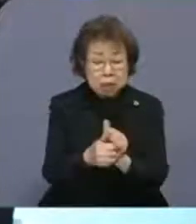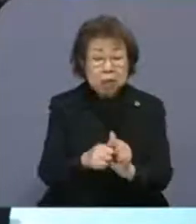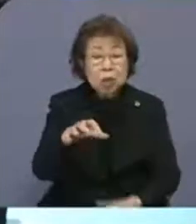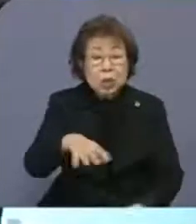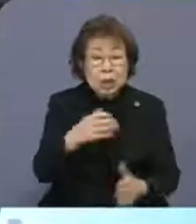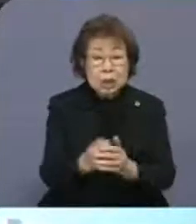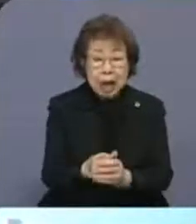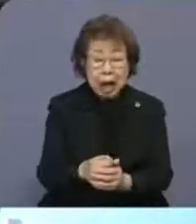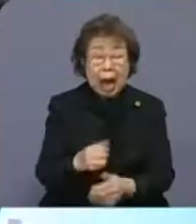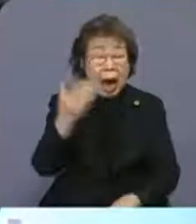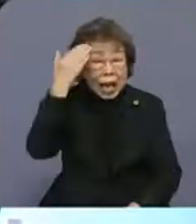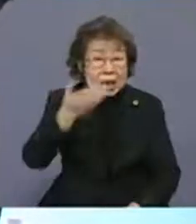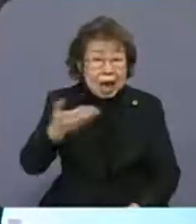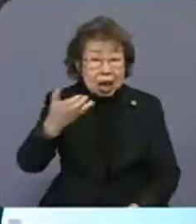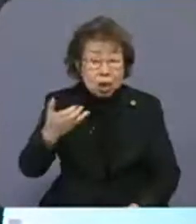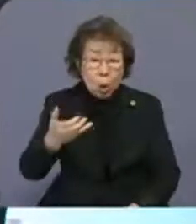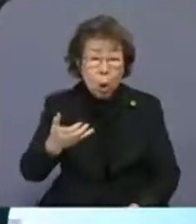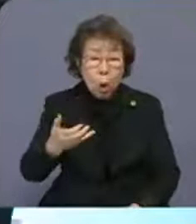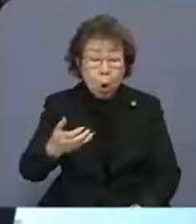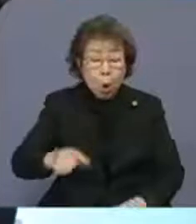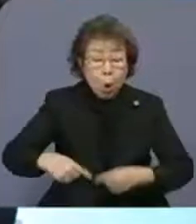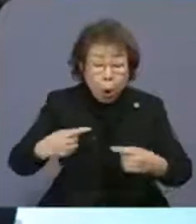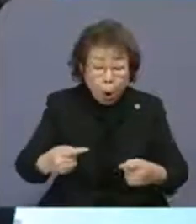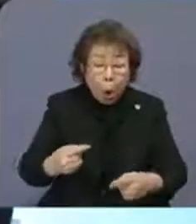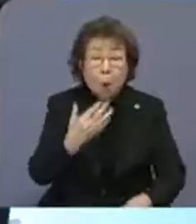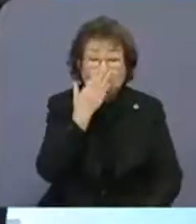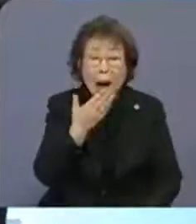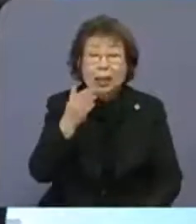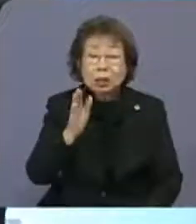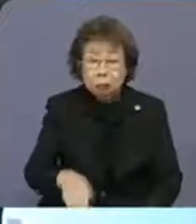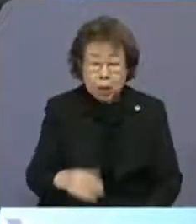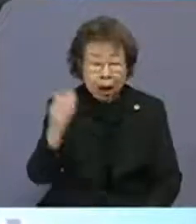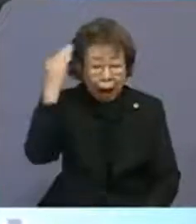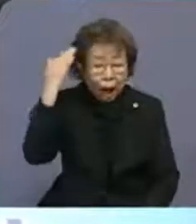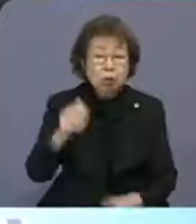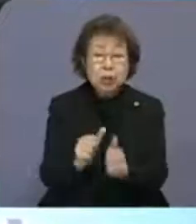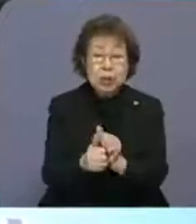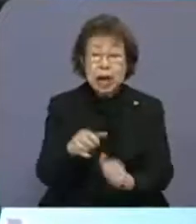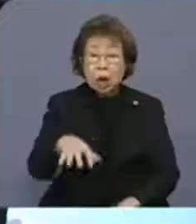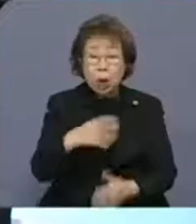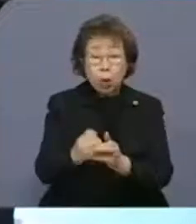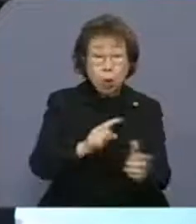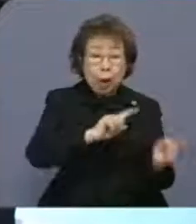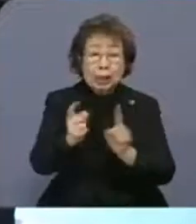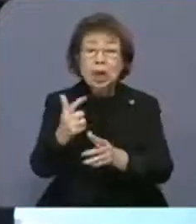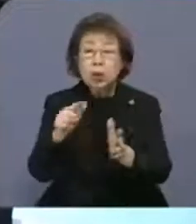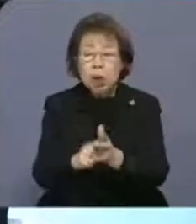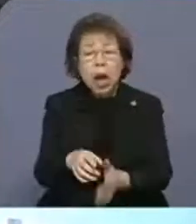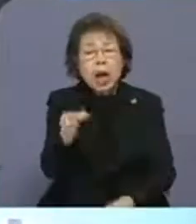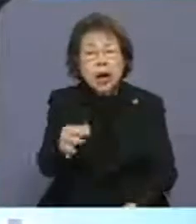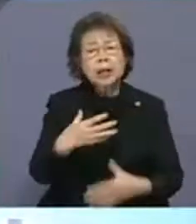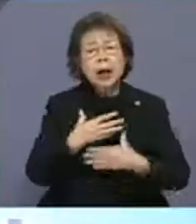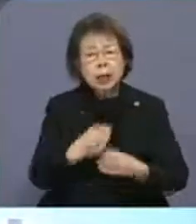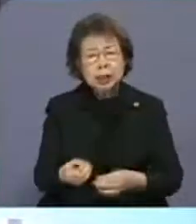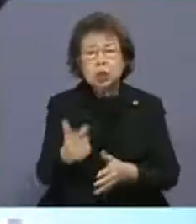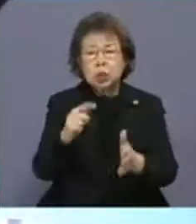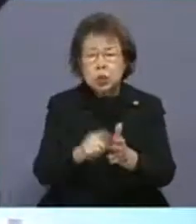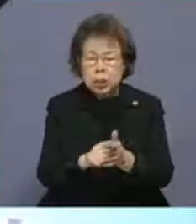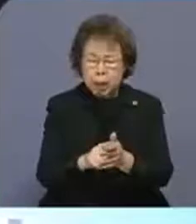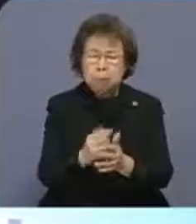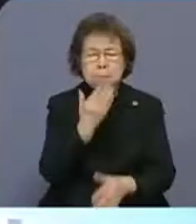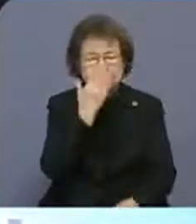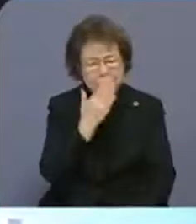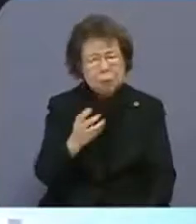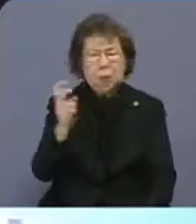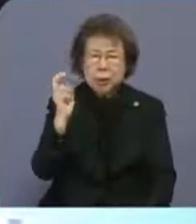탄소배출권 시장의 참여 할 예정인데요 한국 글에서는 거래 활성화와 가격 안정에 기여할 것으로